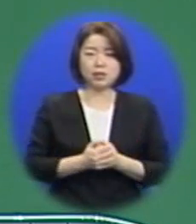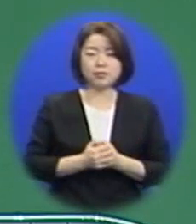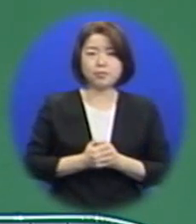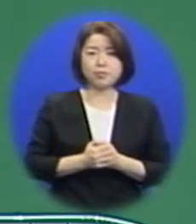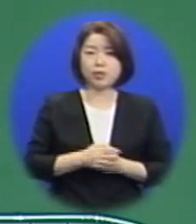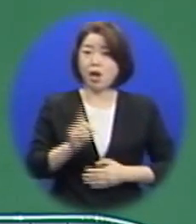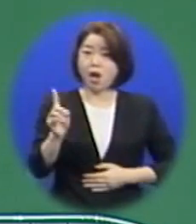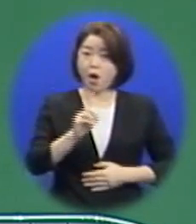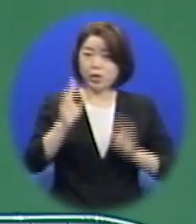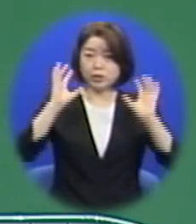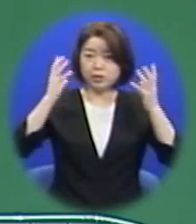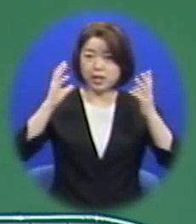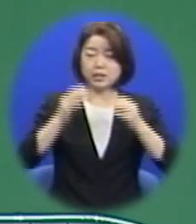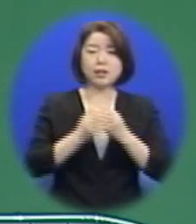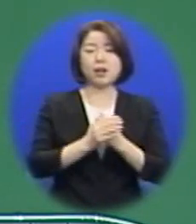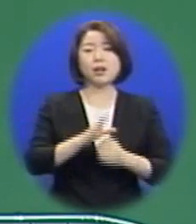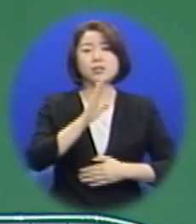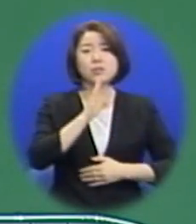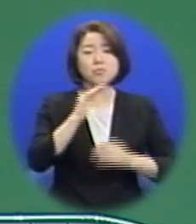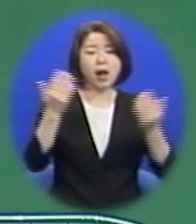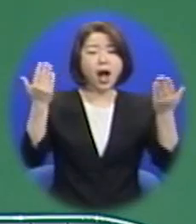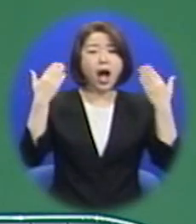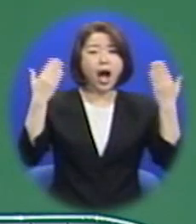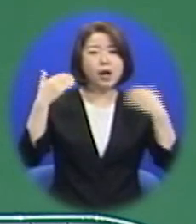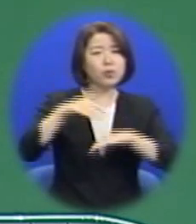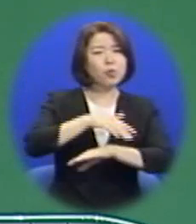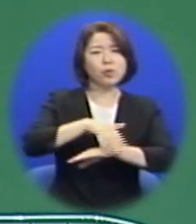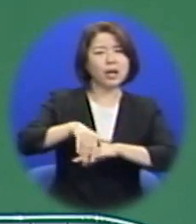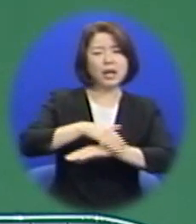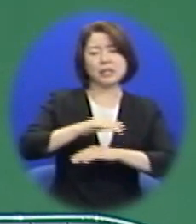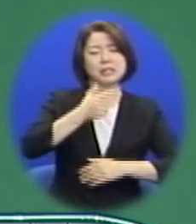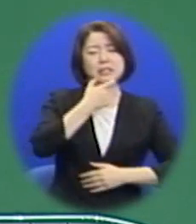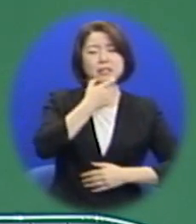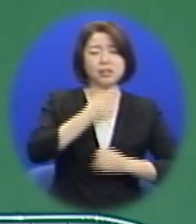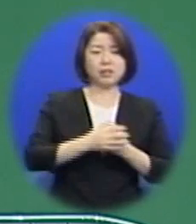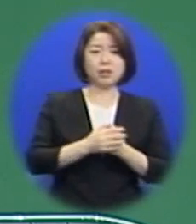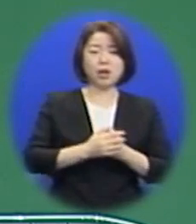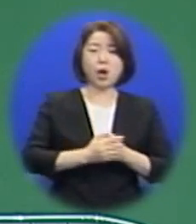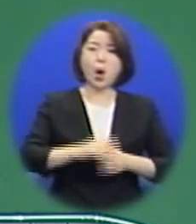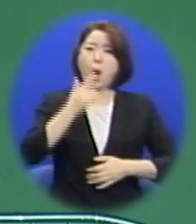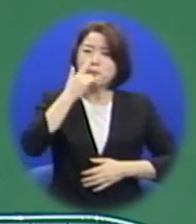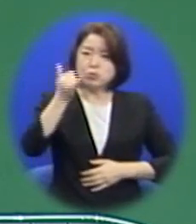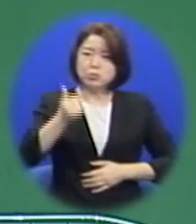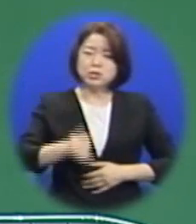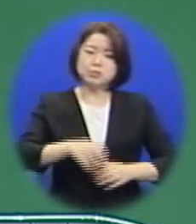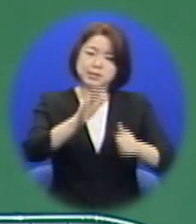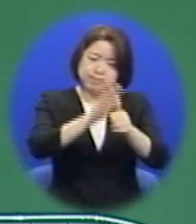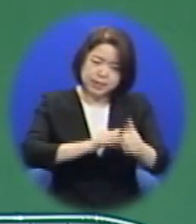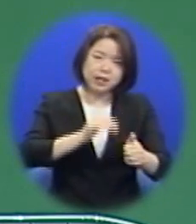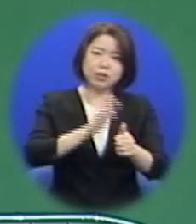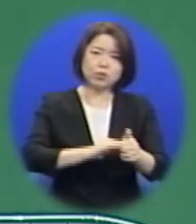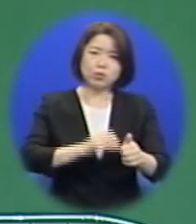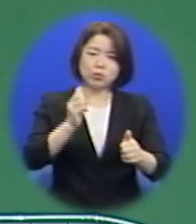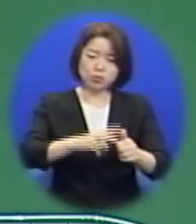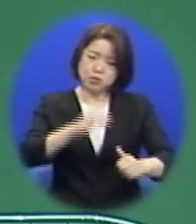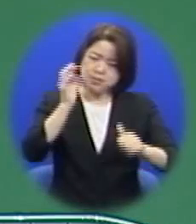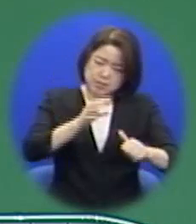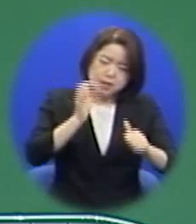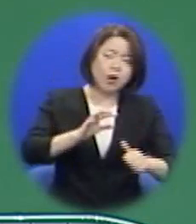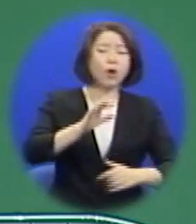아이가 정말 학교 가기를 싫어했어요. 엄마 아빠가 그렇게 달래도 안 되고 야단쳐도 안